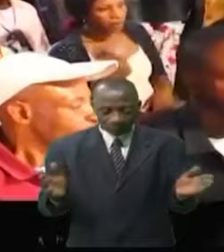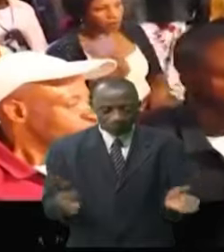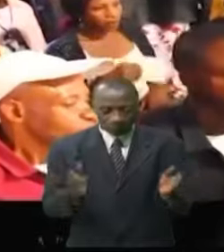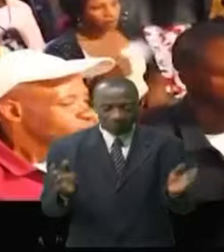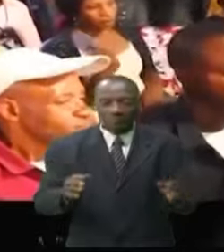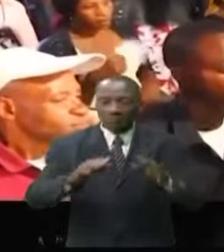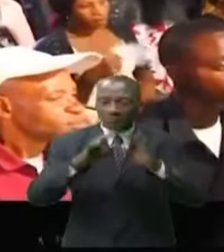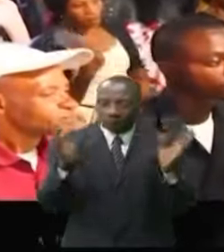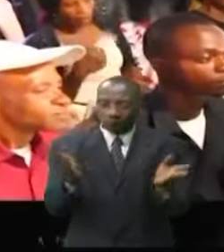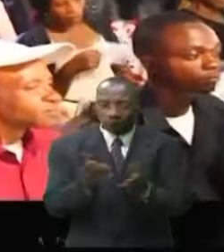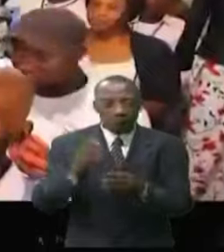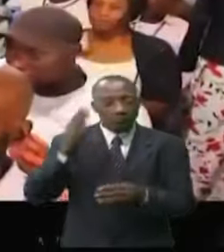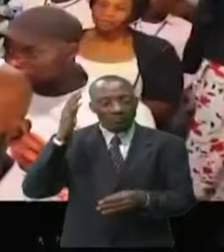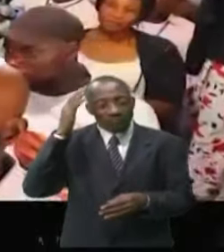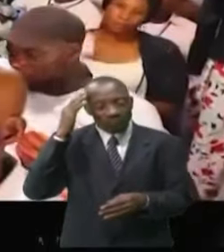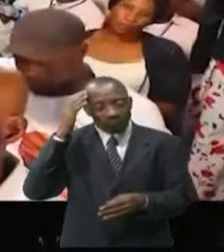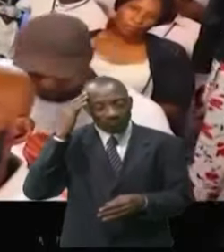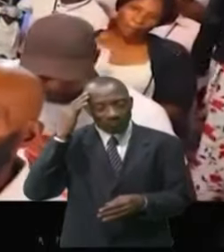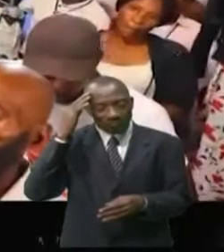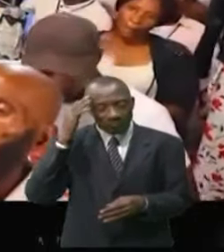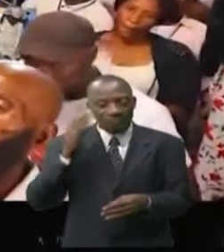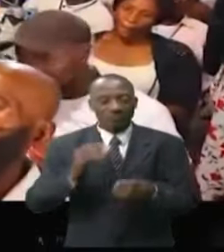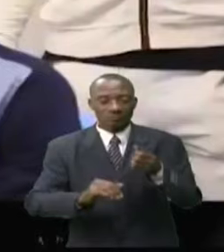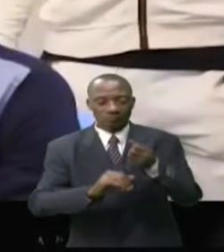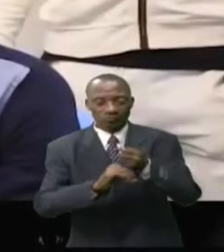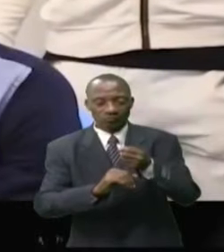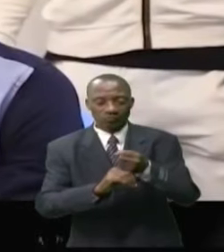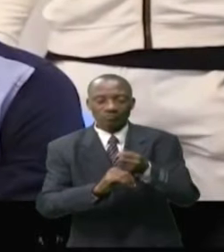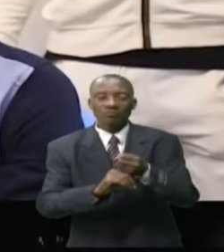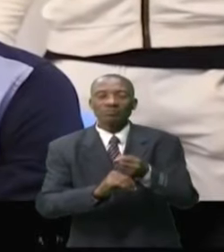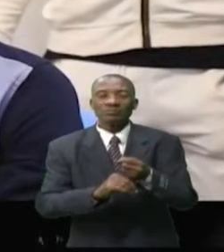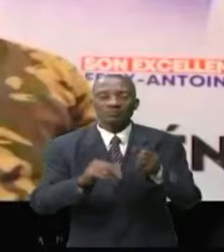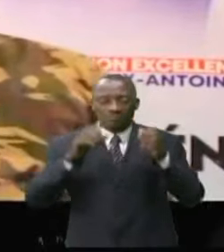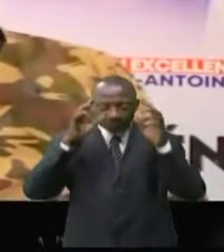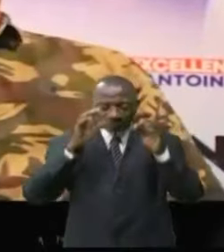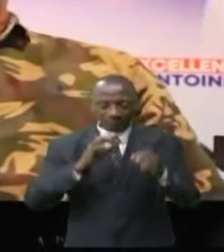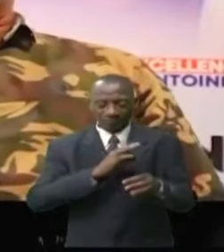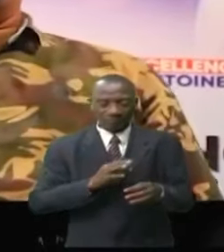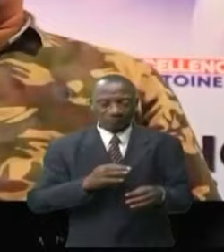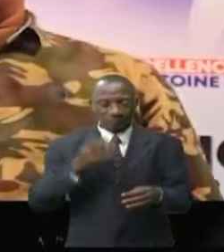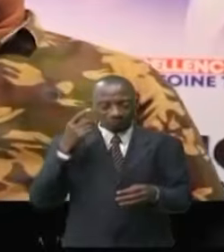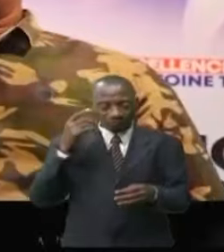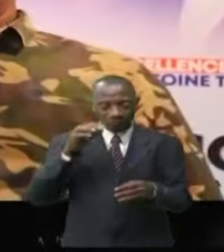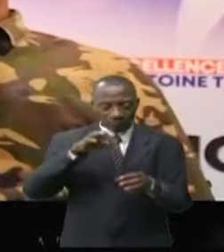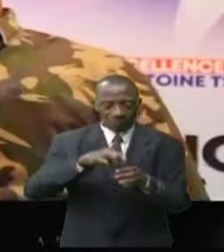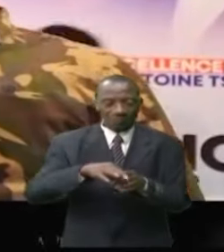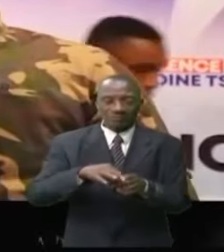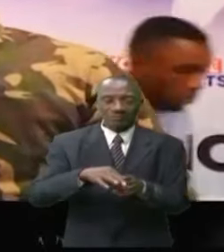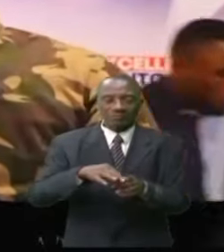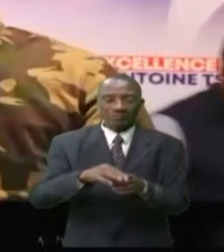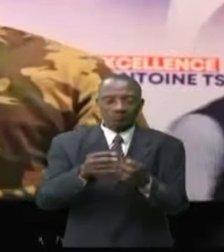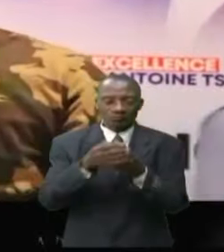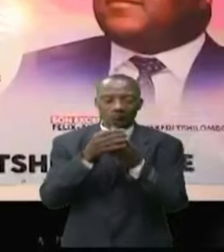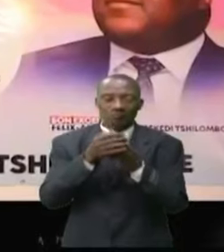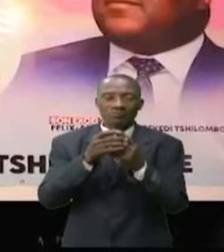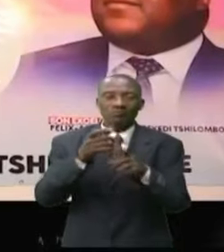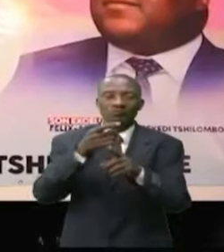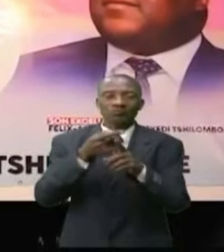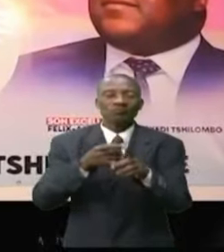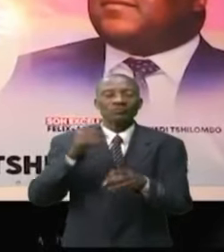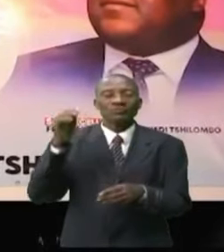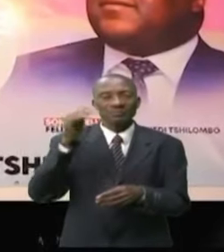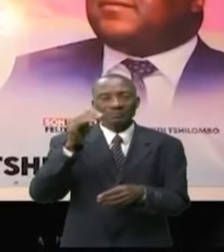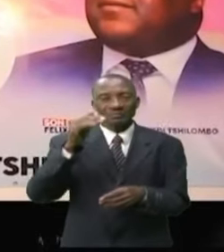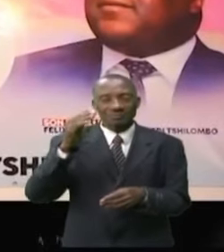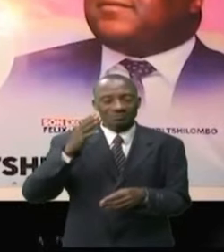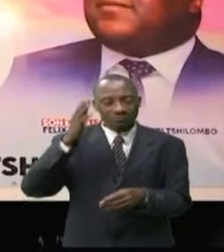candidature de Félix tisekedi et mouiller les maillots pour sa brillante réélection pour le président de la VFR le bilan du premier mandat